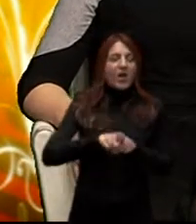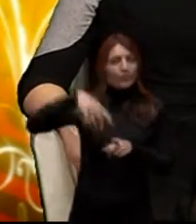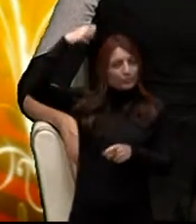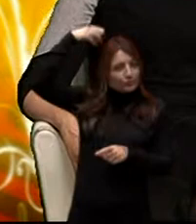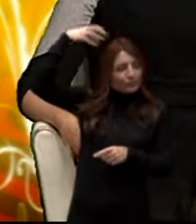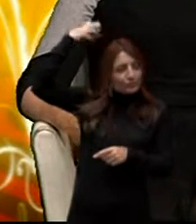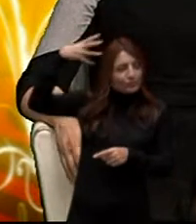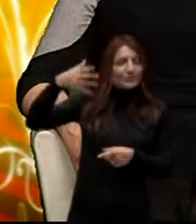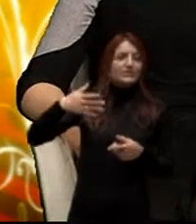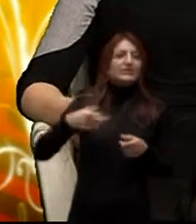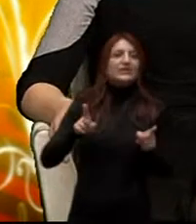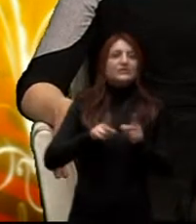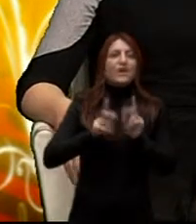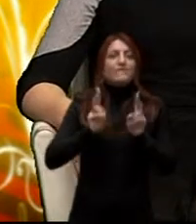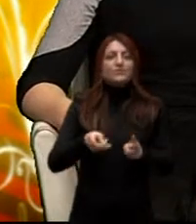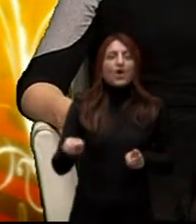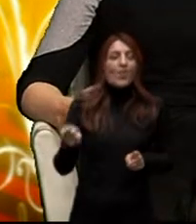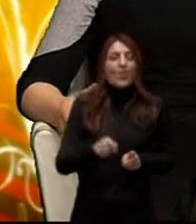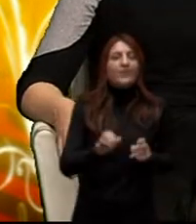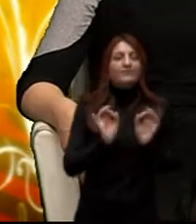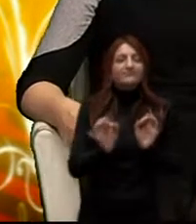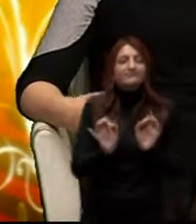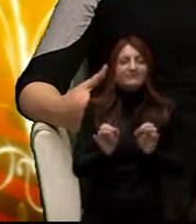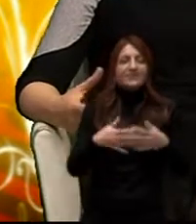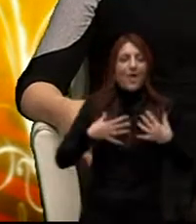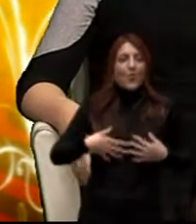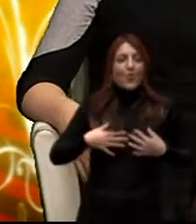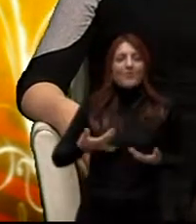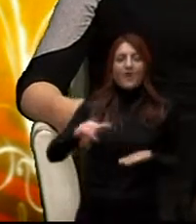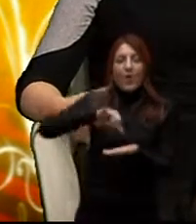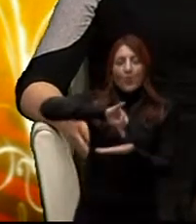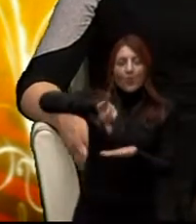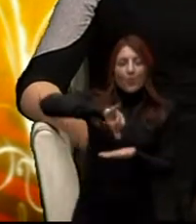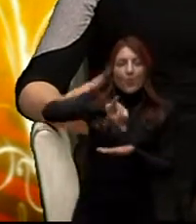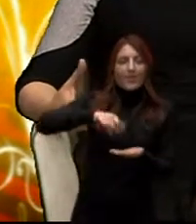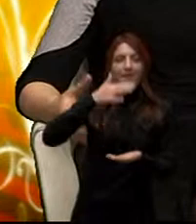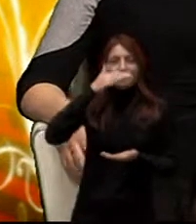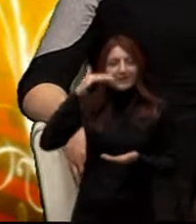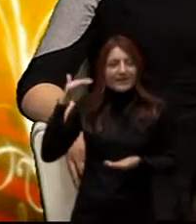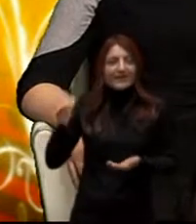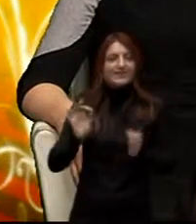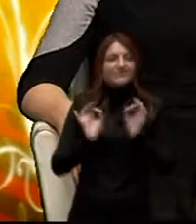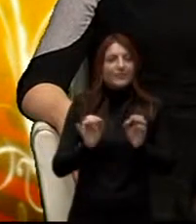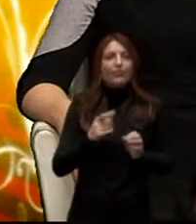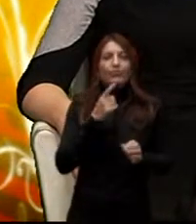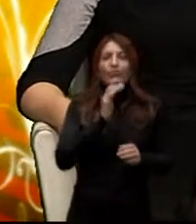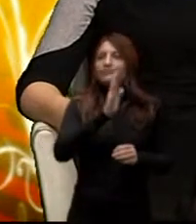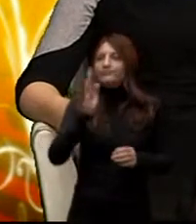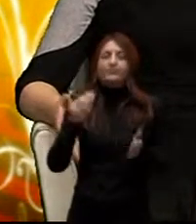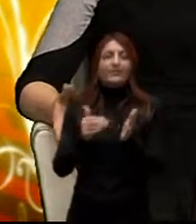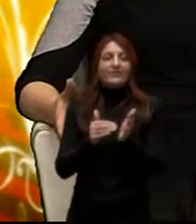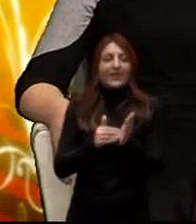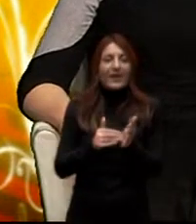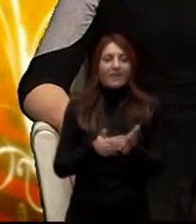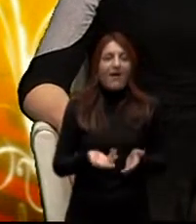kadu, može se kupiti prekrasne kupke, ulja, mirišljava, tako, da. Ono što kome zapravo paše, di se